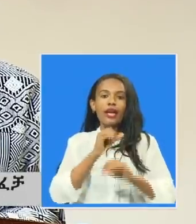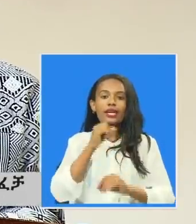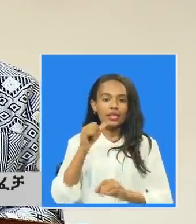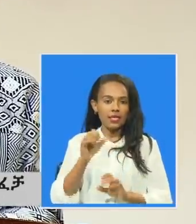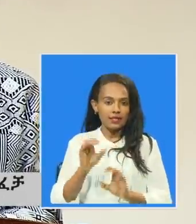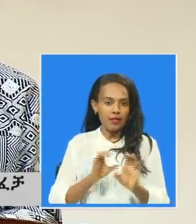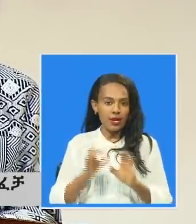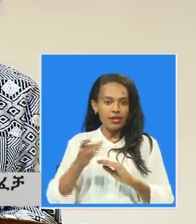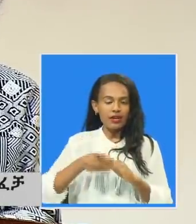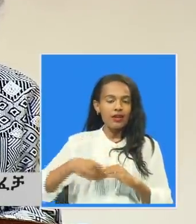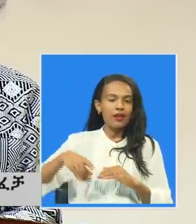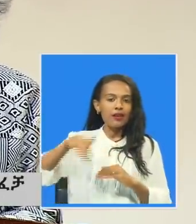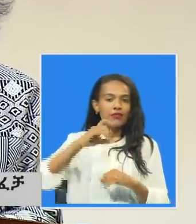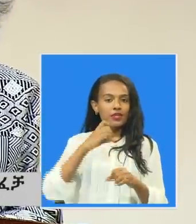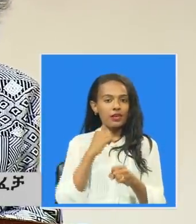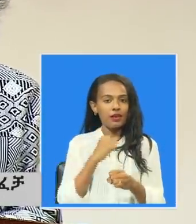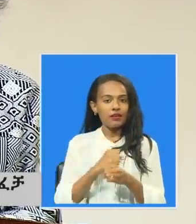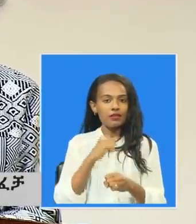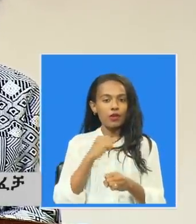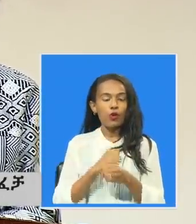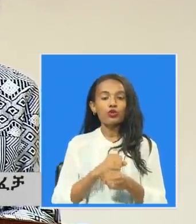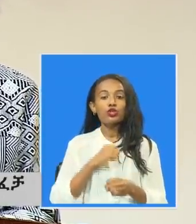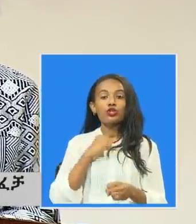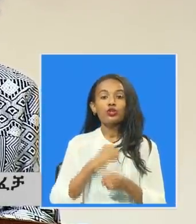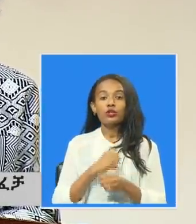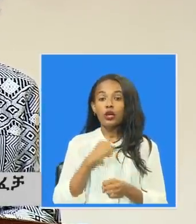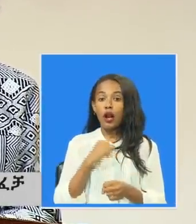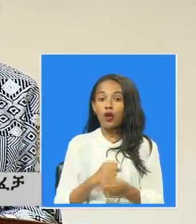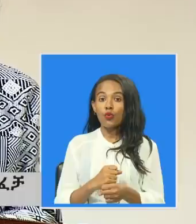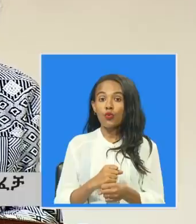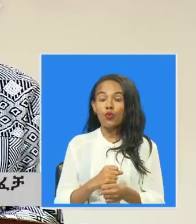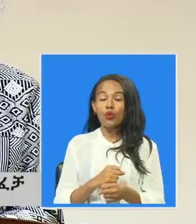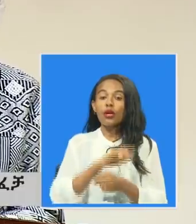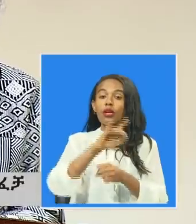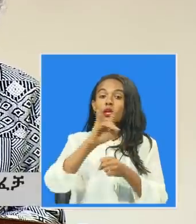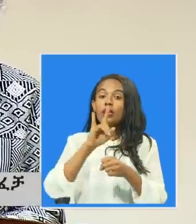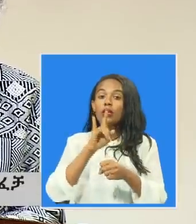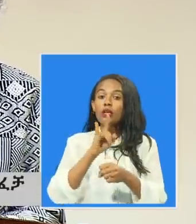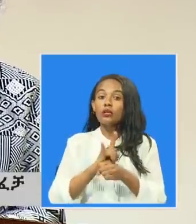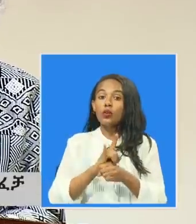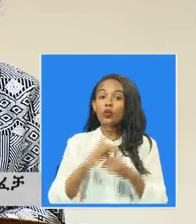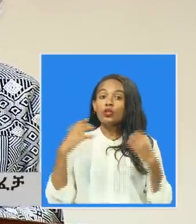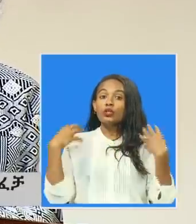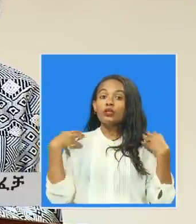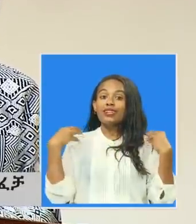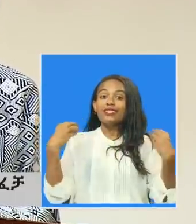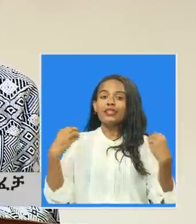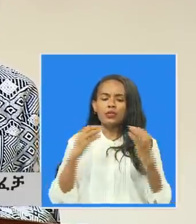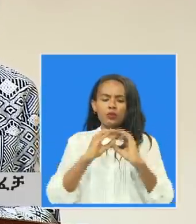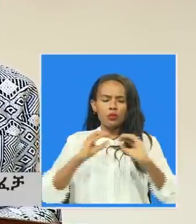ለማድረግ ከፍተኛ ስራዎች ይሰራሉ። የዜጎች ደህንነት